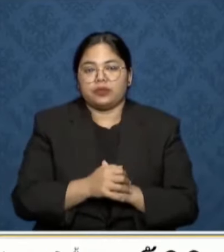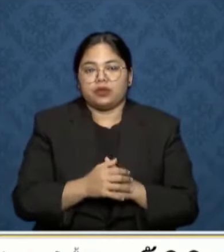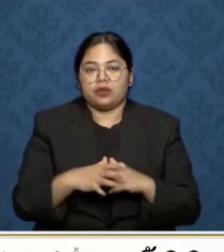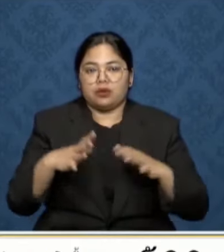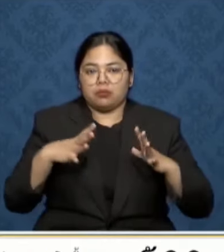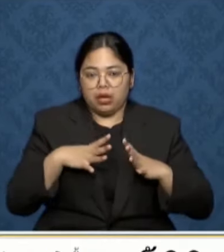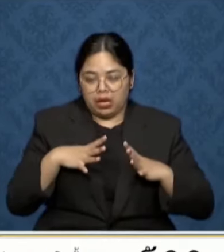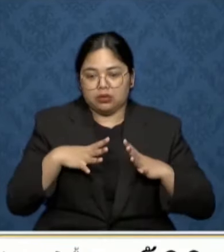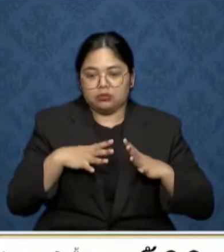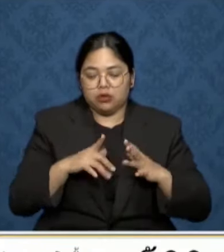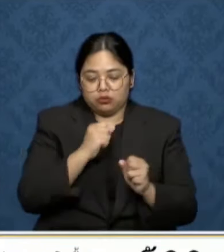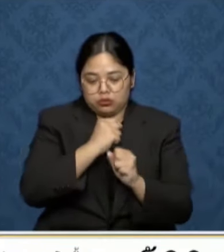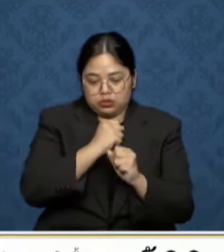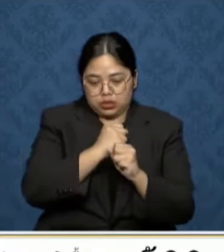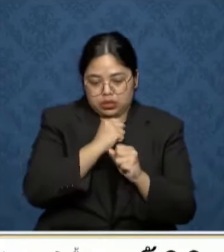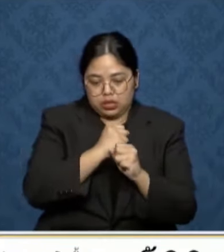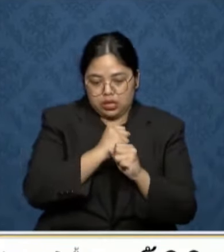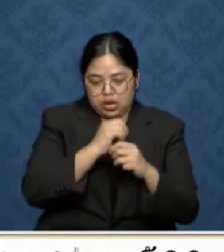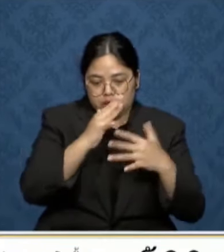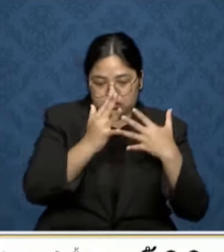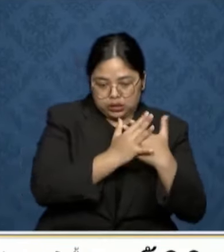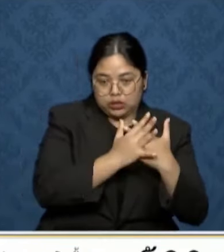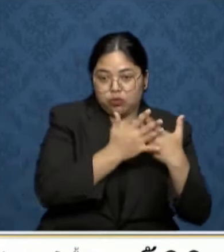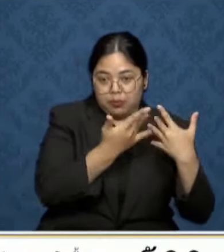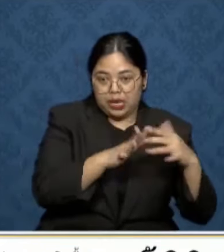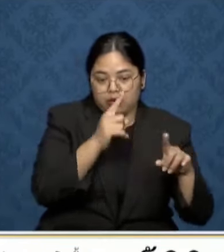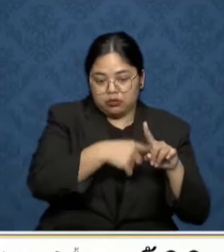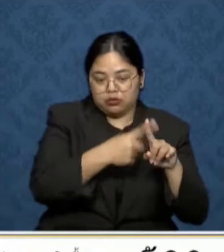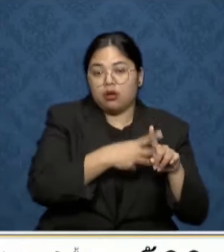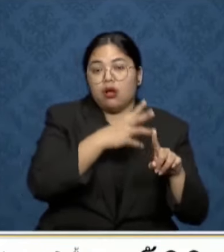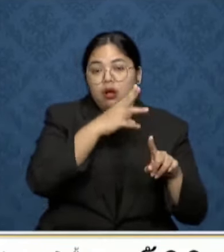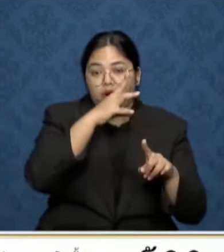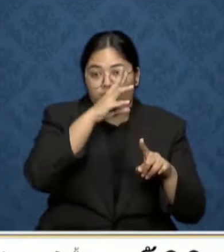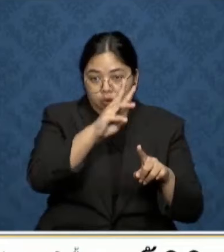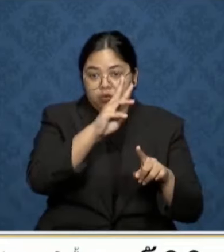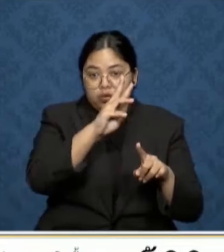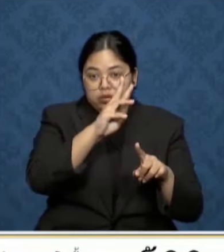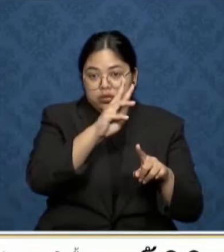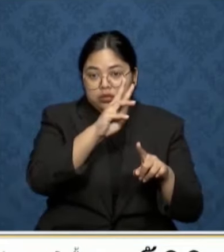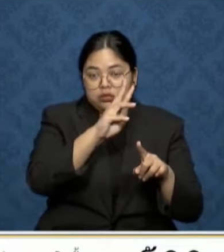คือต้องรับโทธมาแล้วไม่น้อยกวา 6 เดือน ก็คอ 180 วัน